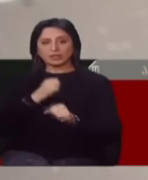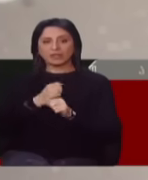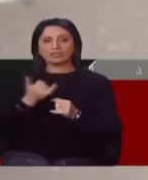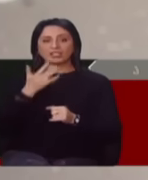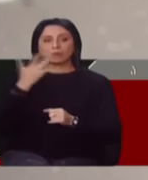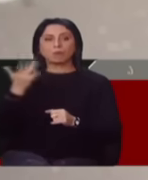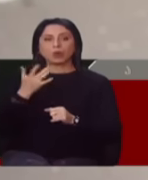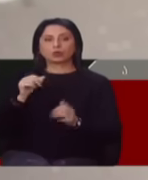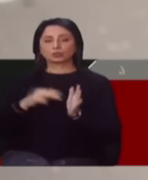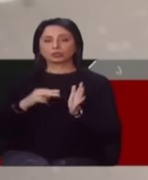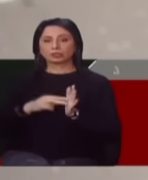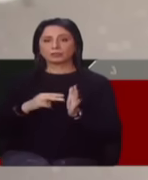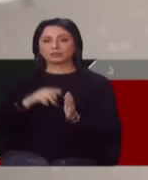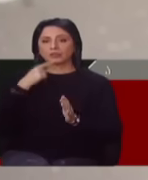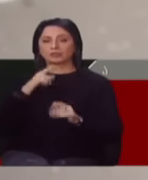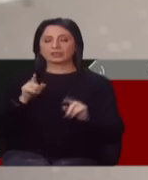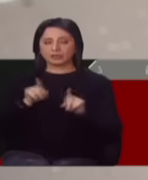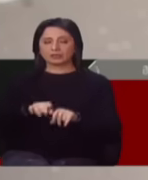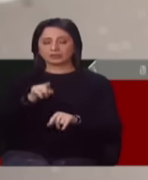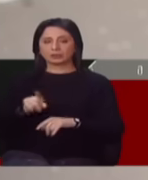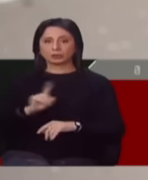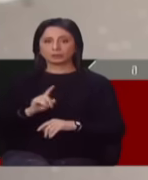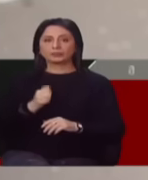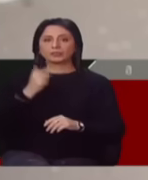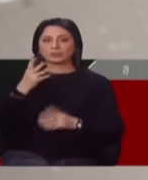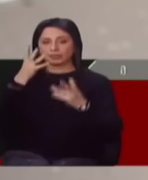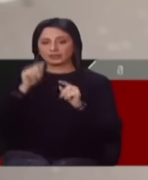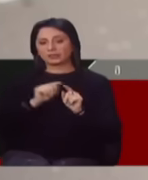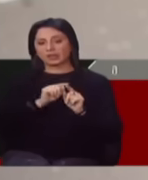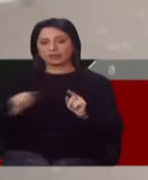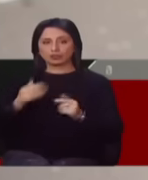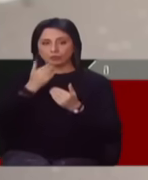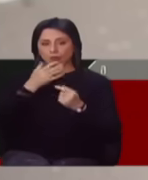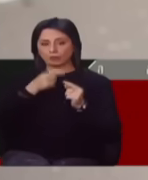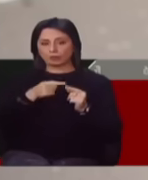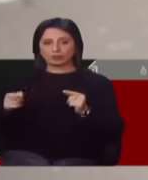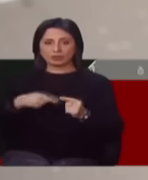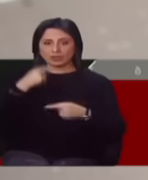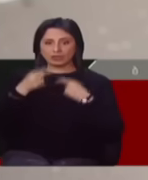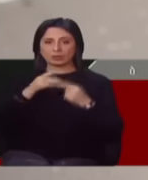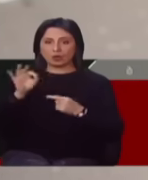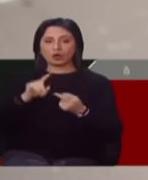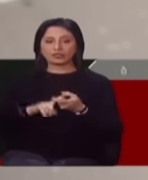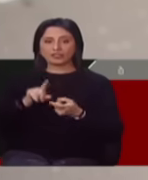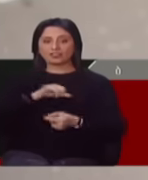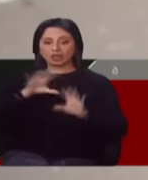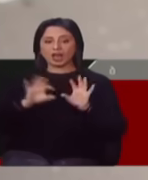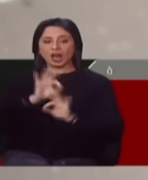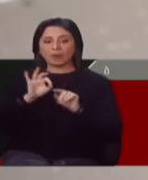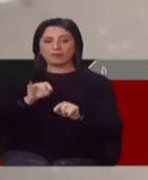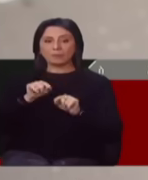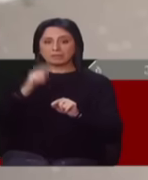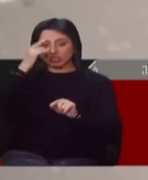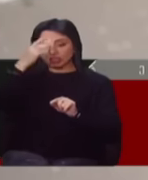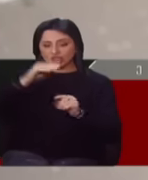დღეს პოლიტიკური შეფასებებიც და თქვეს ისიც, რომ რამდენიმე დღის განმავლობაში და ბოლო პერიოდში საუბრობდნენ იმის თაობაზე, რომ თავად კანონპროექტი და